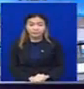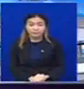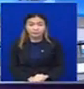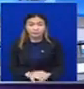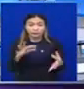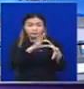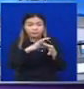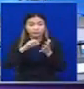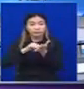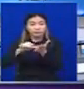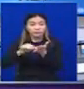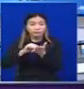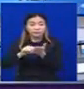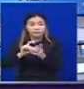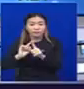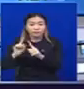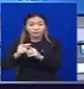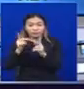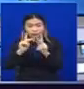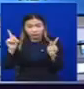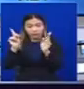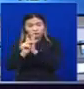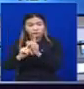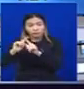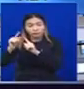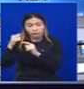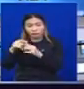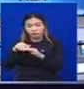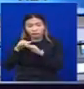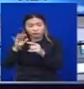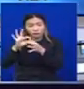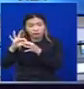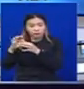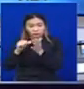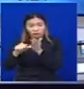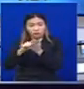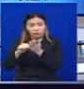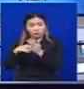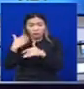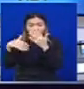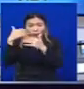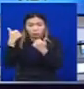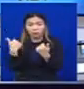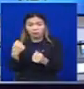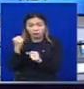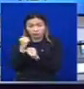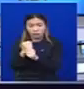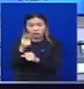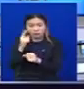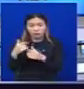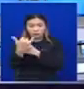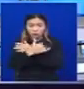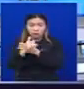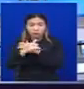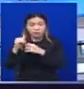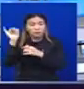ส่วนการแก้ไขปัญหาการทำประมงผิดกฎหมายนะครับที่รัฐบาลกำลังเดินหน้าแก้ไขปัญหาพวกนี้อย่างจริงจังนะครับโดยสหภาพยุโรป